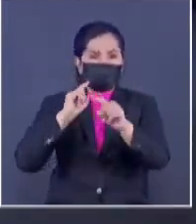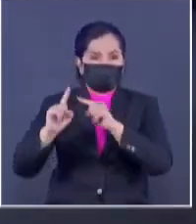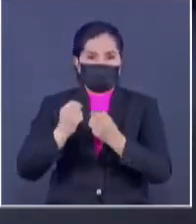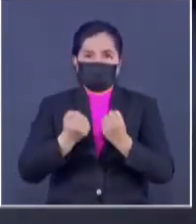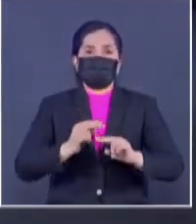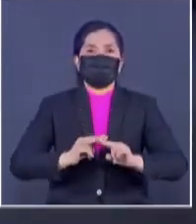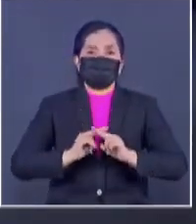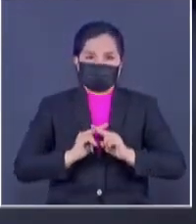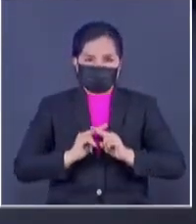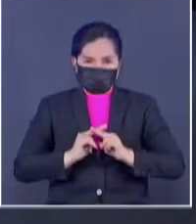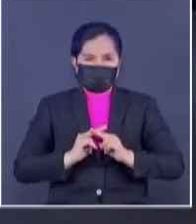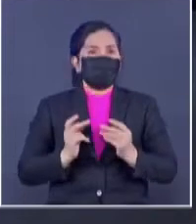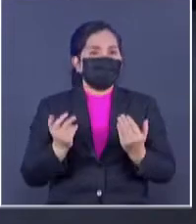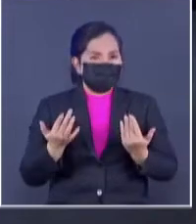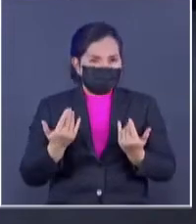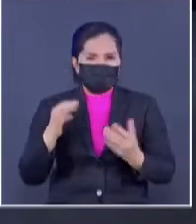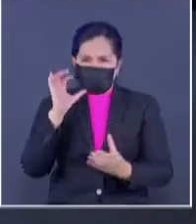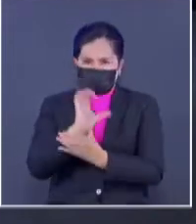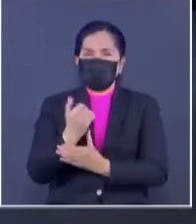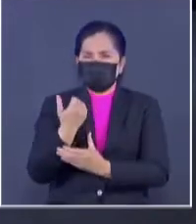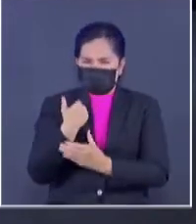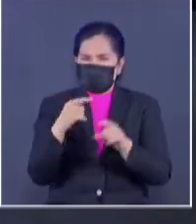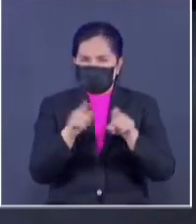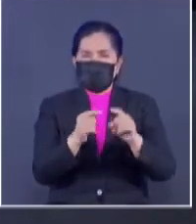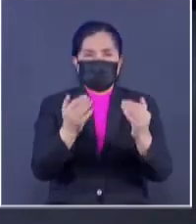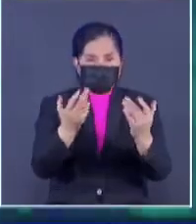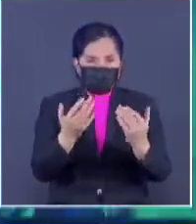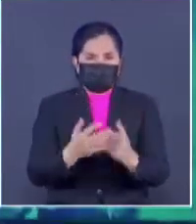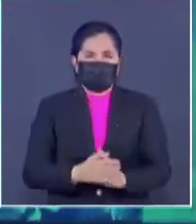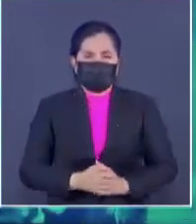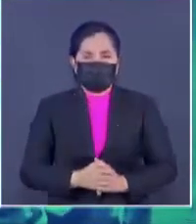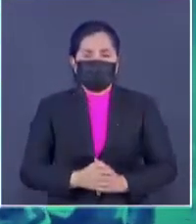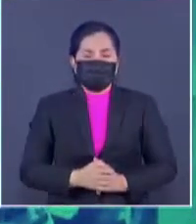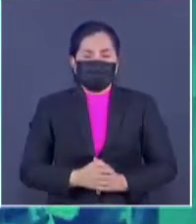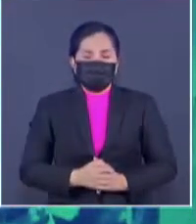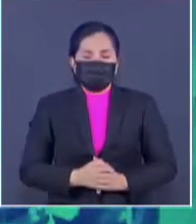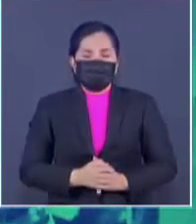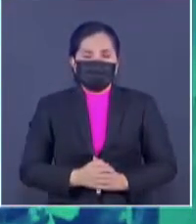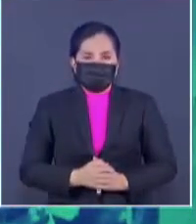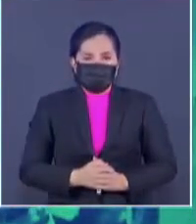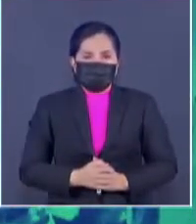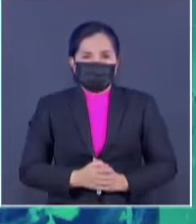วนบุคคลทั่วไปเดี๋ยวจะมีการบังคับใช้ต่อมาในภายหลังแน่นอน ติดตามกัน ร